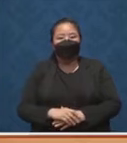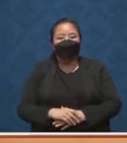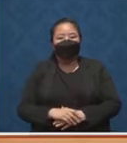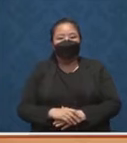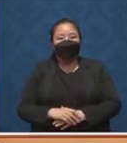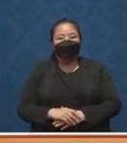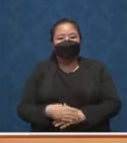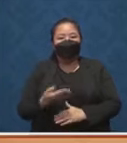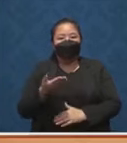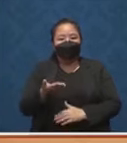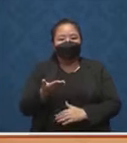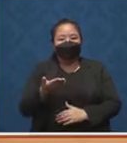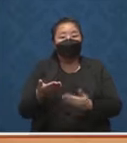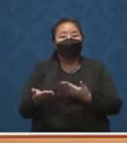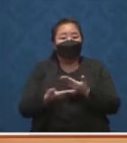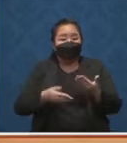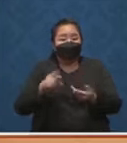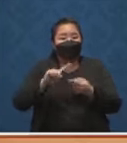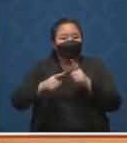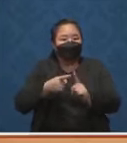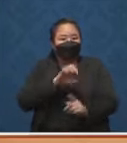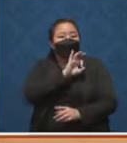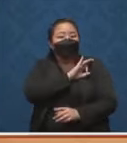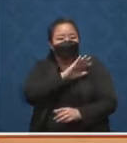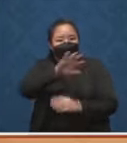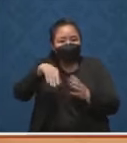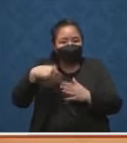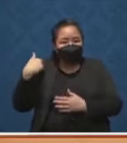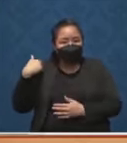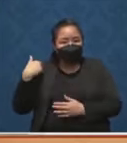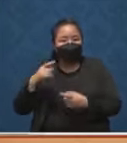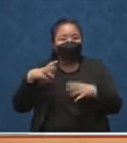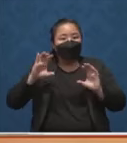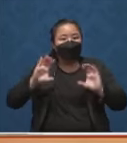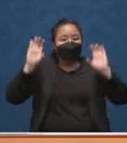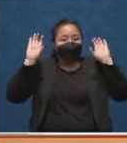ผ่านท่านประธานไปยังเพื่อนสมาชิกนะครับว่ารัฐบาล